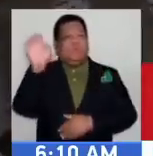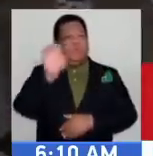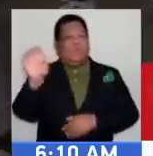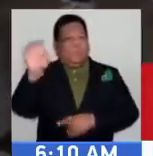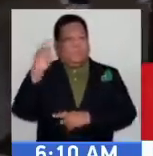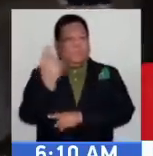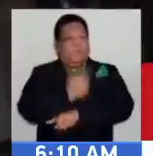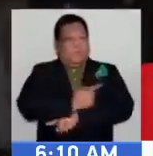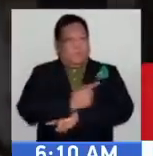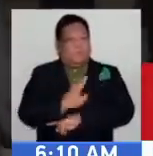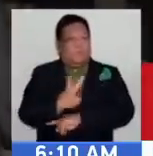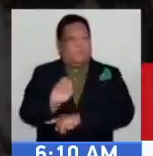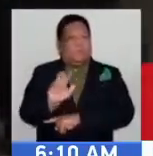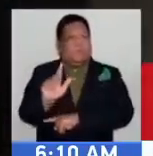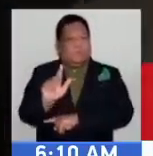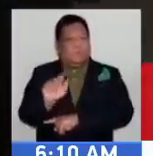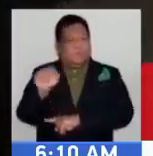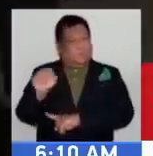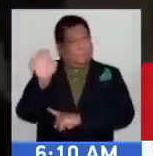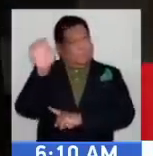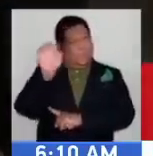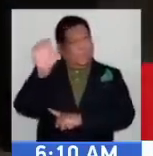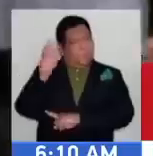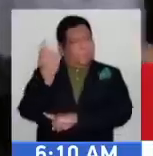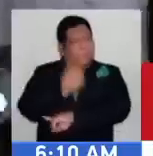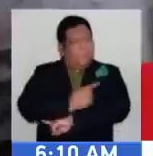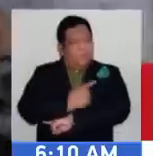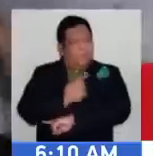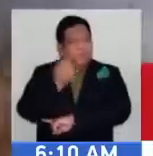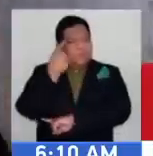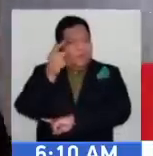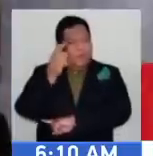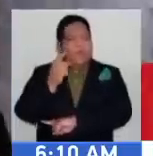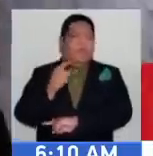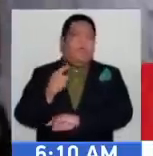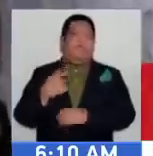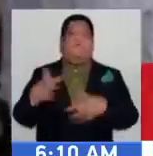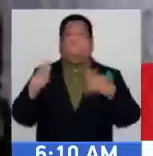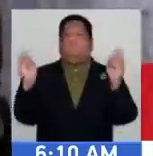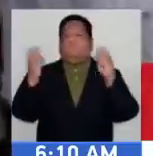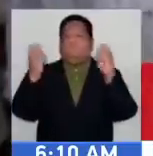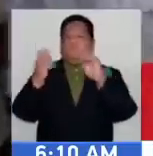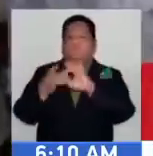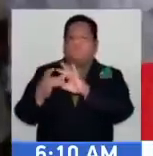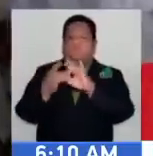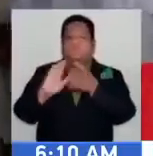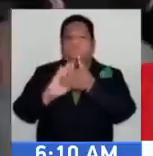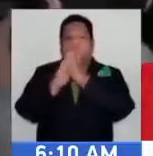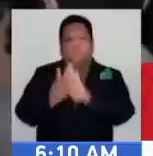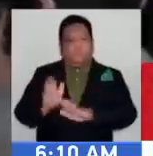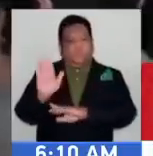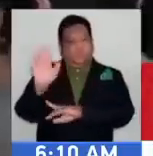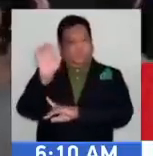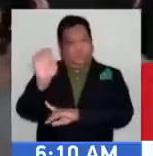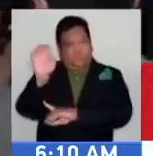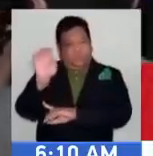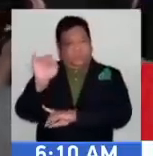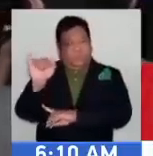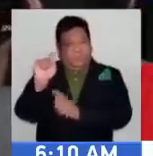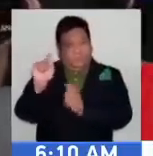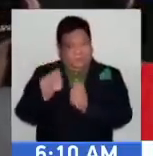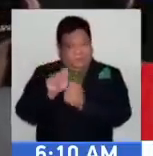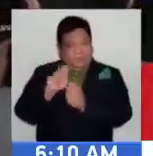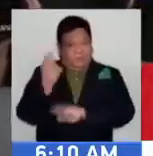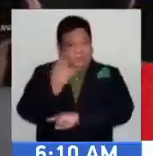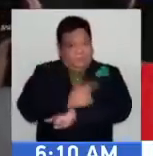upang ipagdiwang ang kapayapaan at pagkakaisa ng Europe. Ang nasabing petsa ay minarkahan sa anibersaryo ng makasaysayang